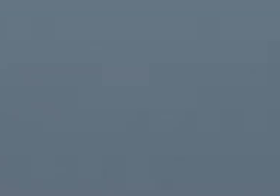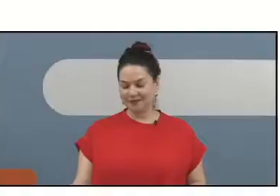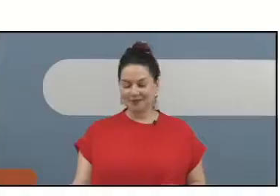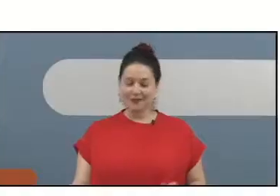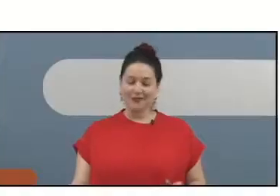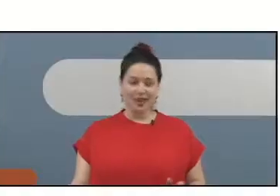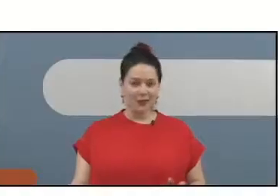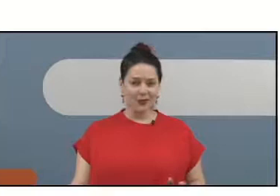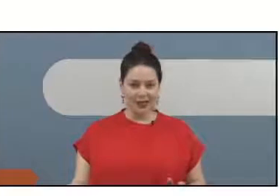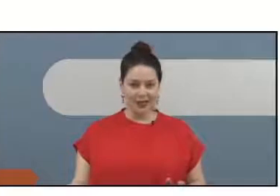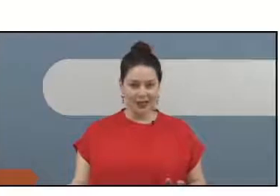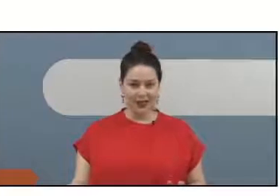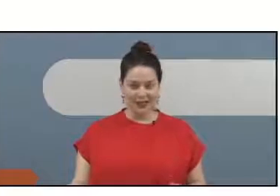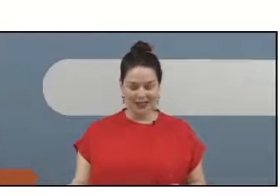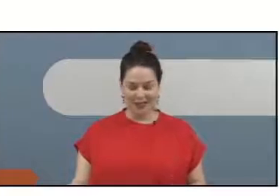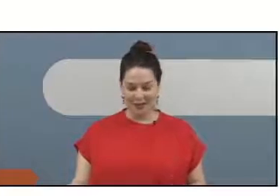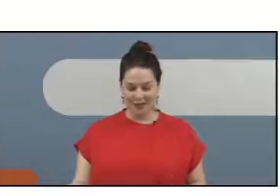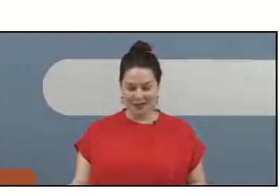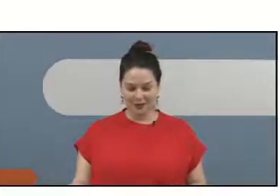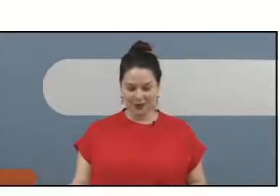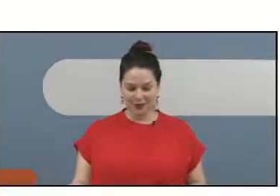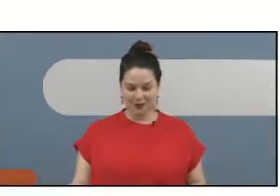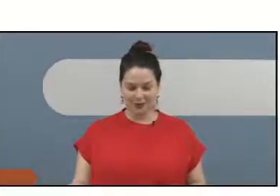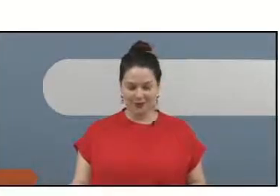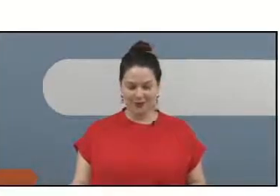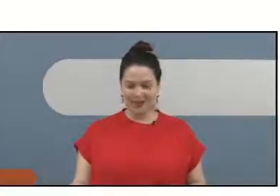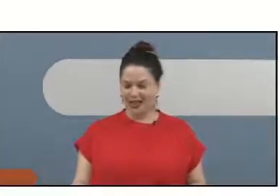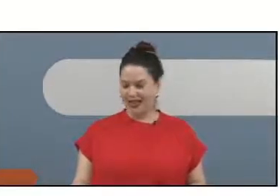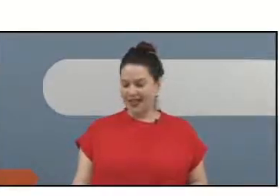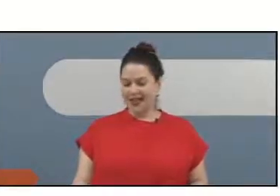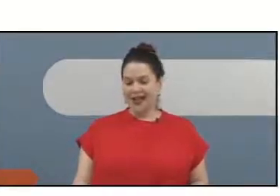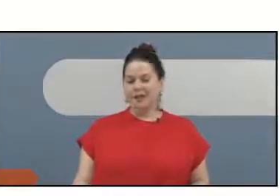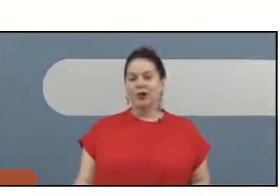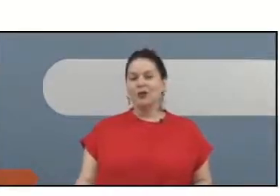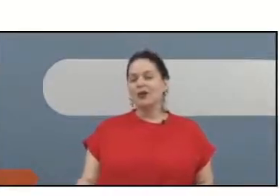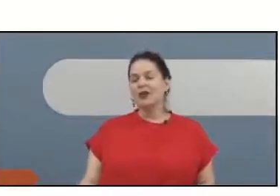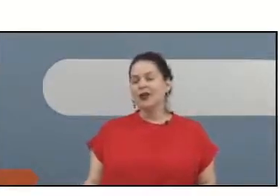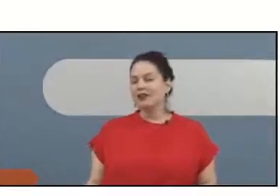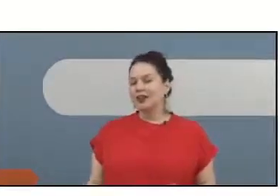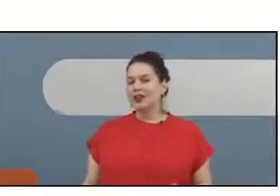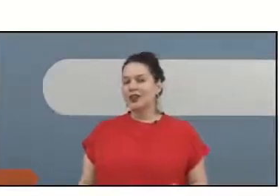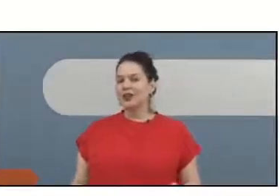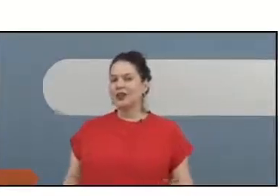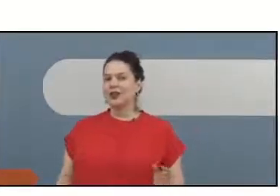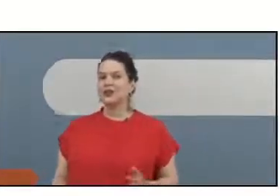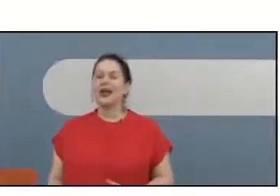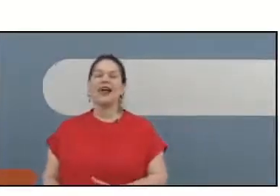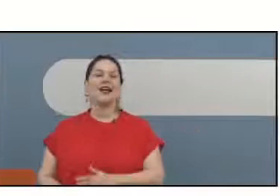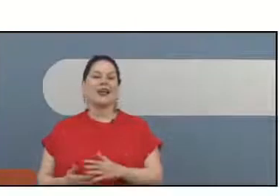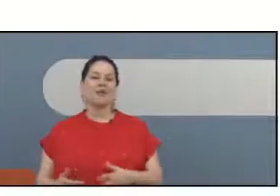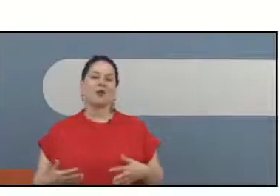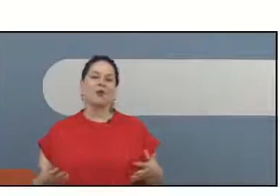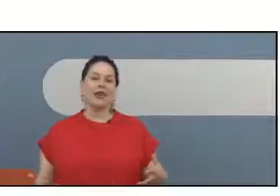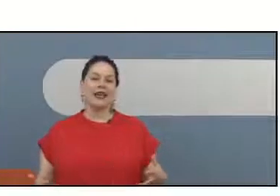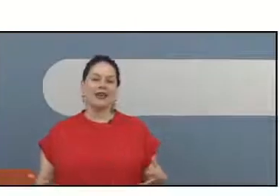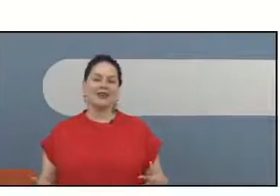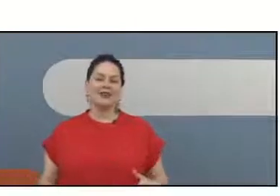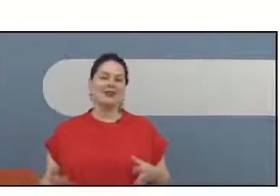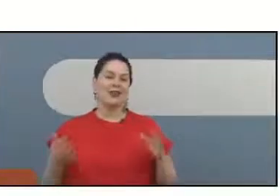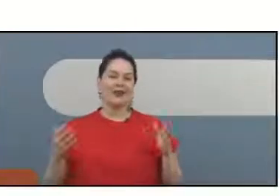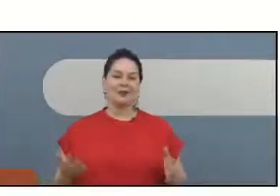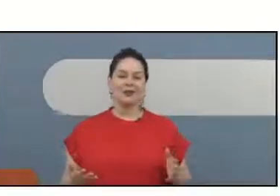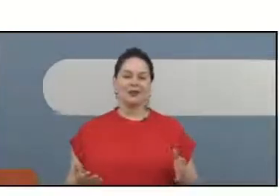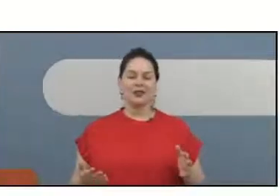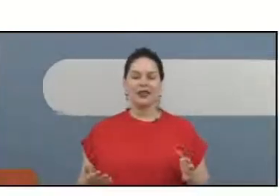אלינו? אני רוצה להציע כמה אפשרויות. אפשרות ראשונה, ואני חושבת שהיא הפרשנות הכי